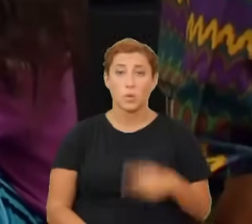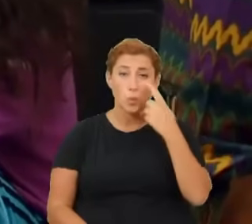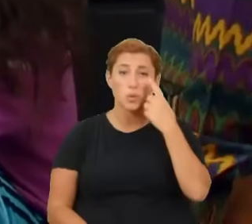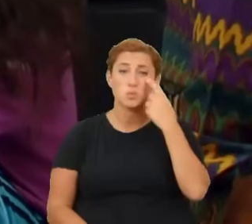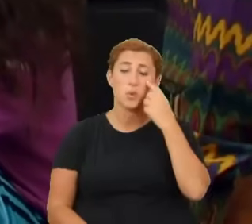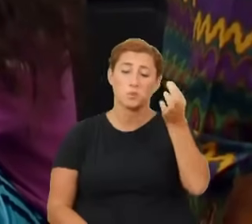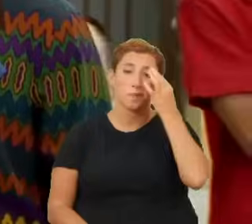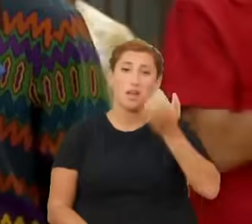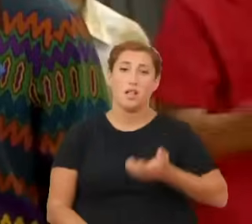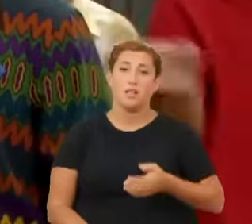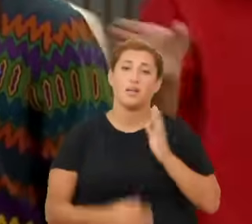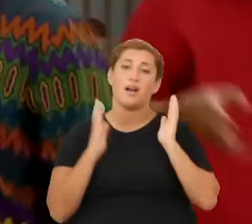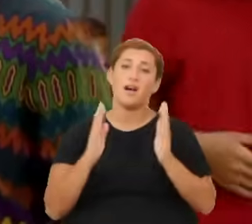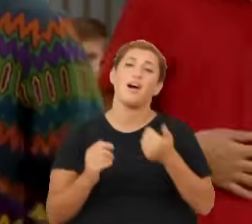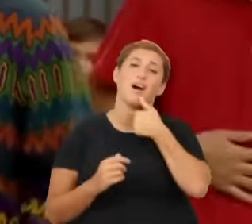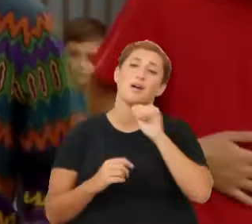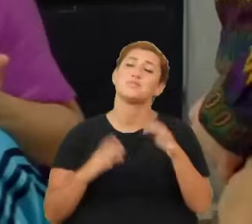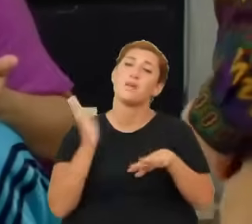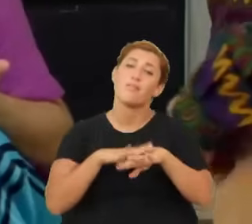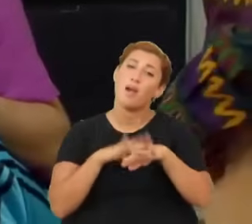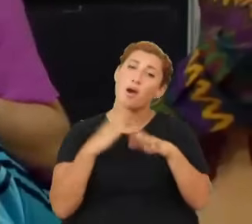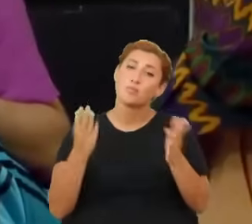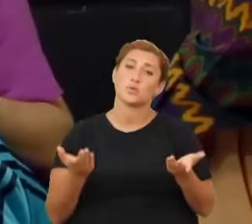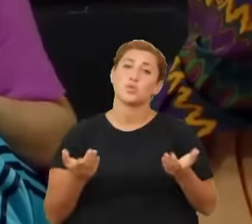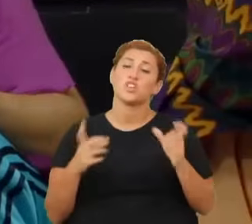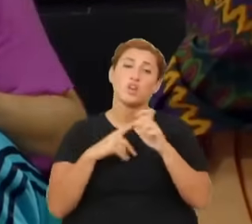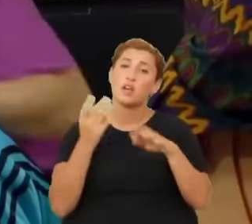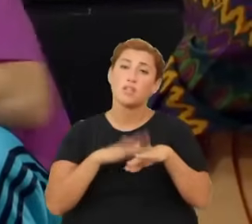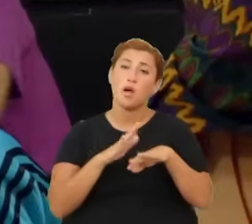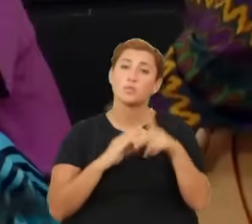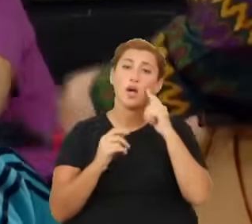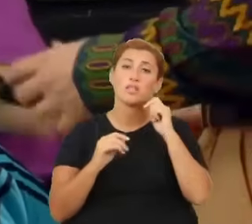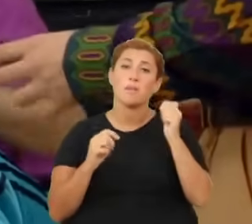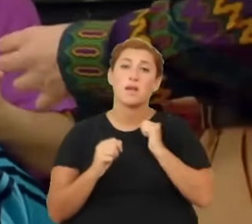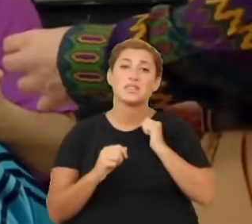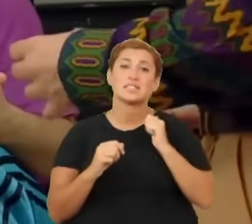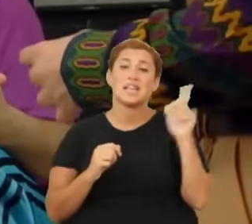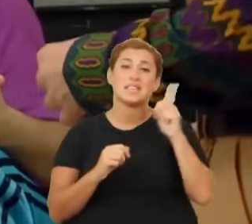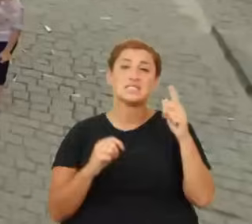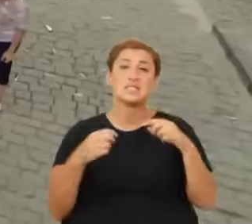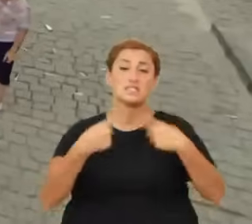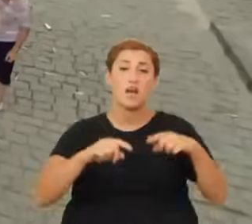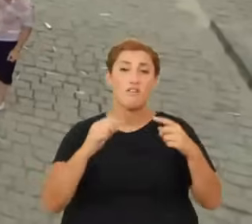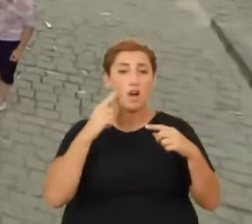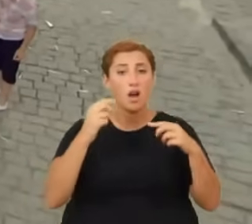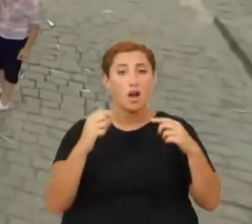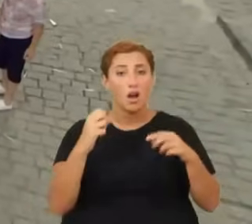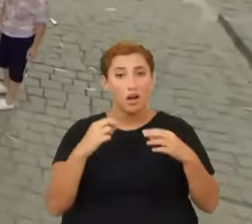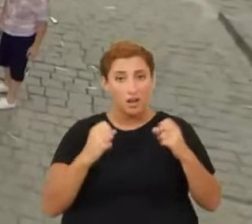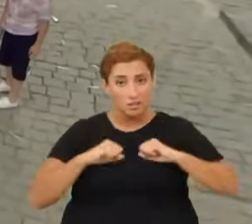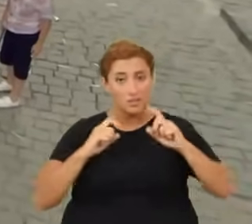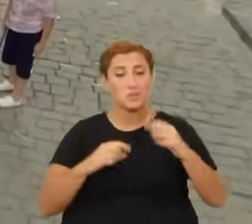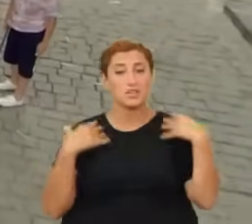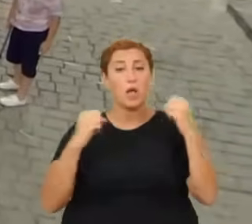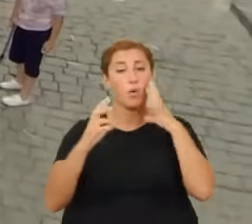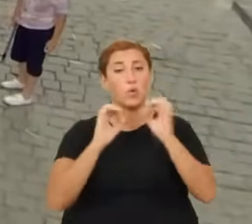Yüzüm, ya yüzüme geldi. Ah be abicim, ya ne yapıyorsun ya? Şahin, ne yapıyorsun? Adam askeri lise sınavına hazırlanıyor. Sağlık kontrolüne girecek.